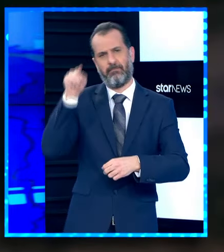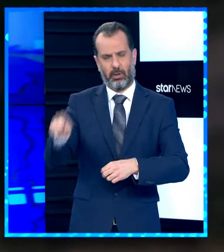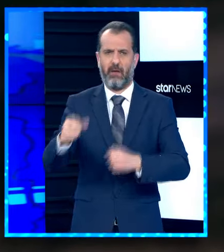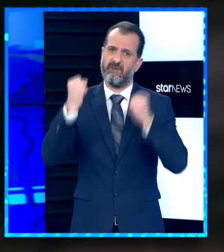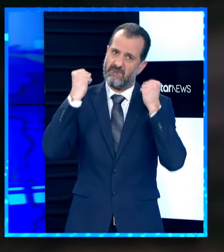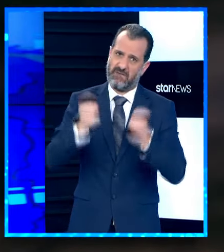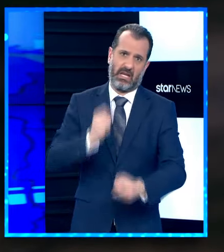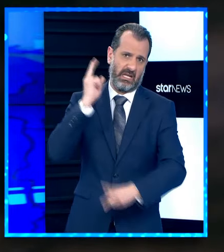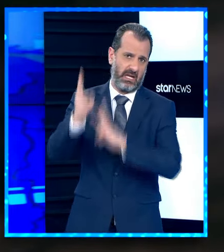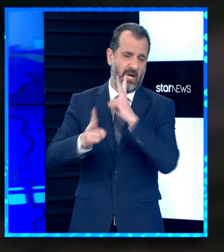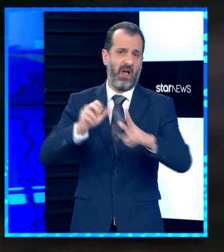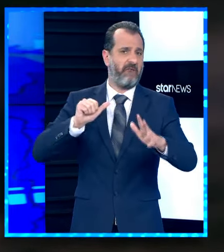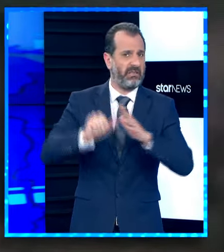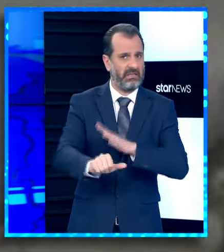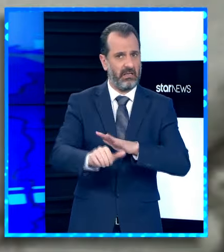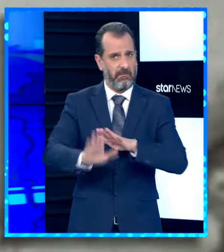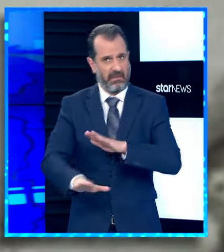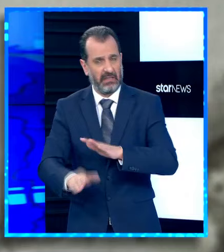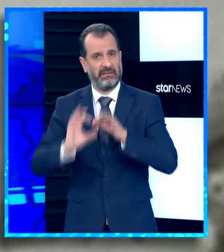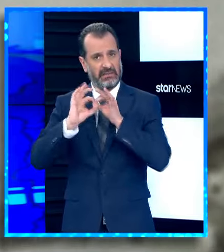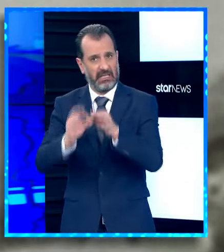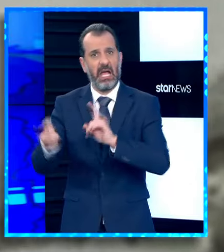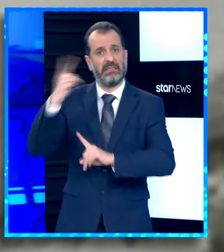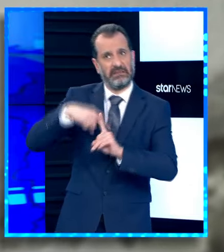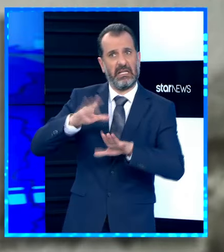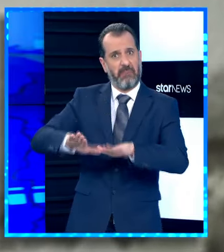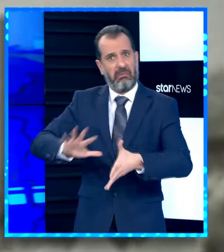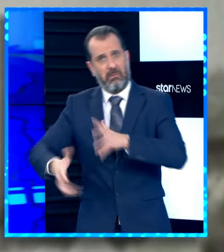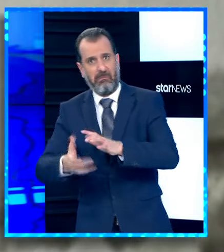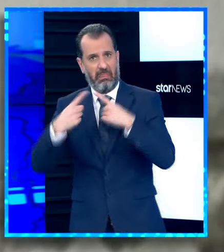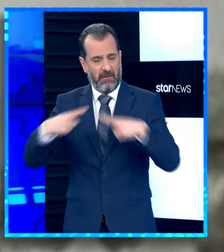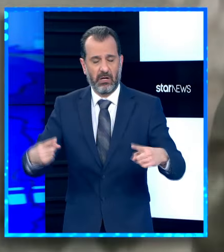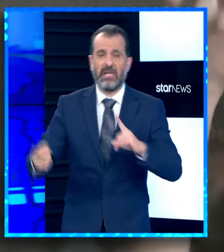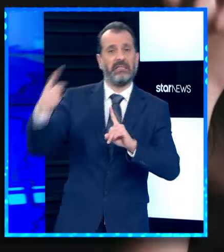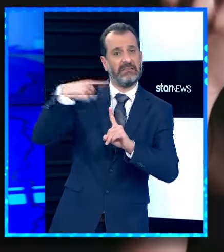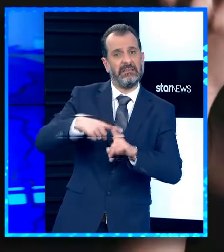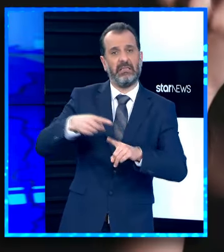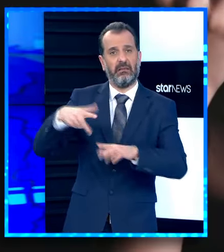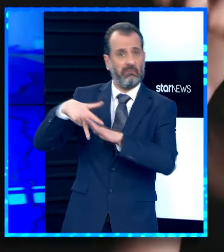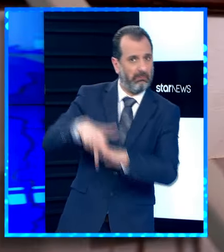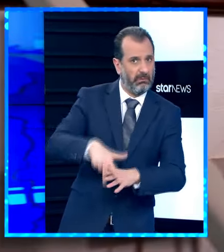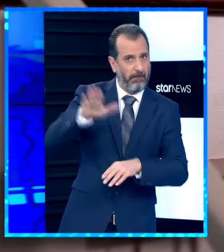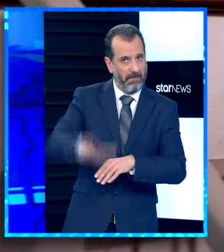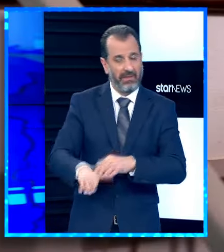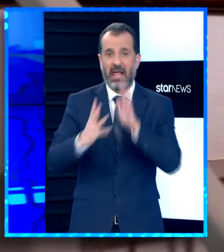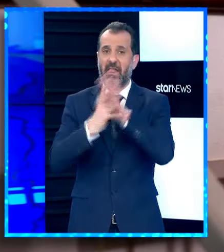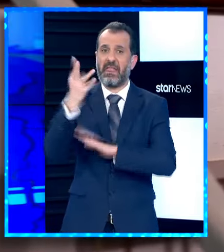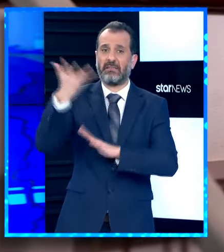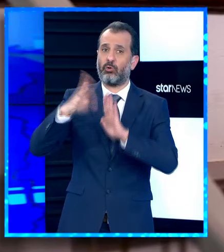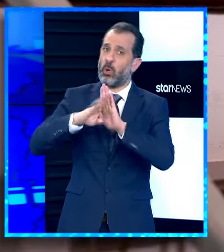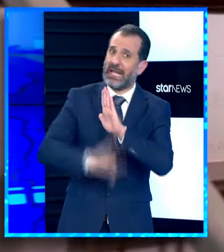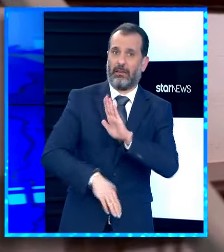βαρύ, κατηγορείται για βιασμό ανηλίκου κατ' εξακολούθηση, γενετήσεις πράξης κατ' εξακολούθηση και κατάχρηση ανηλίκου που δεν έχει συμπληρώσει τα 14